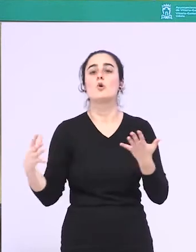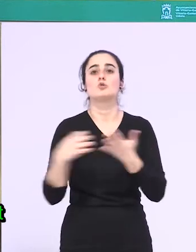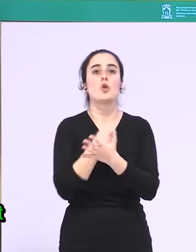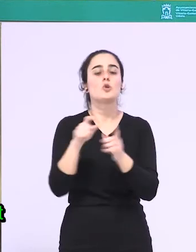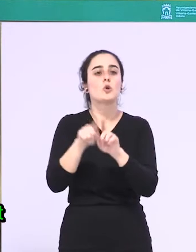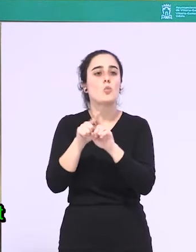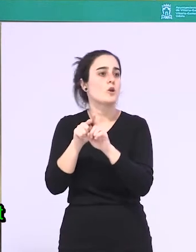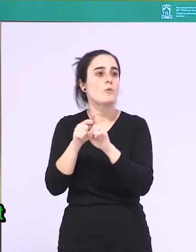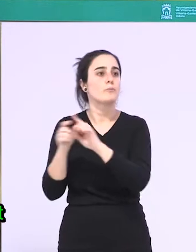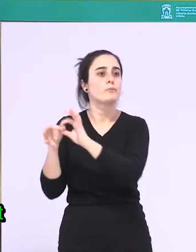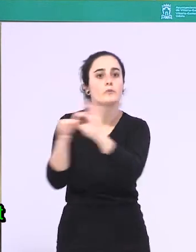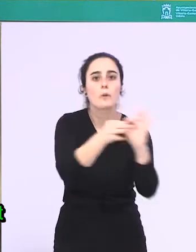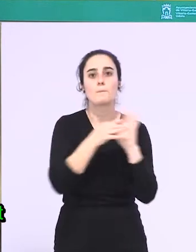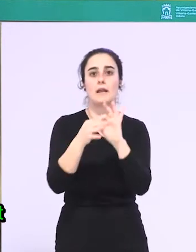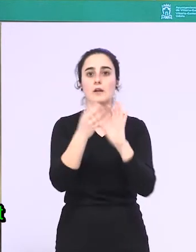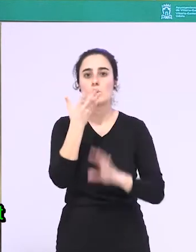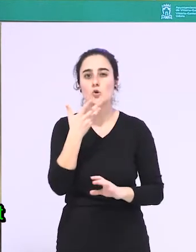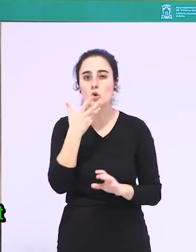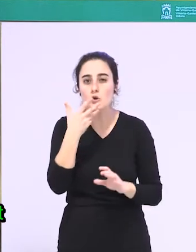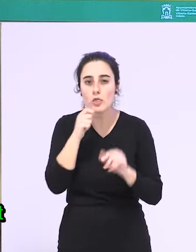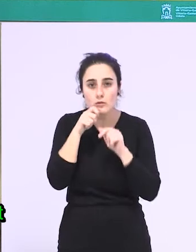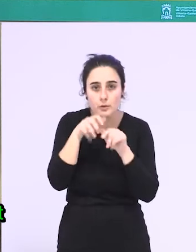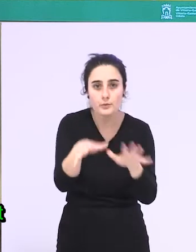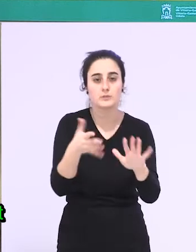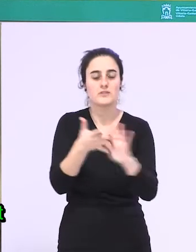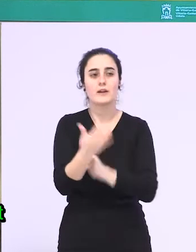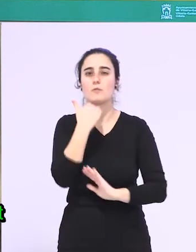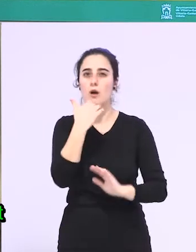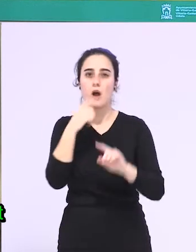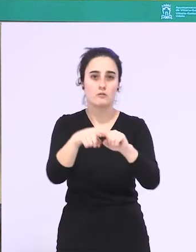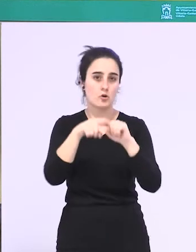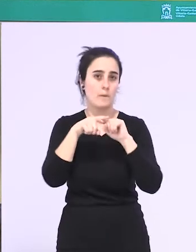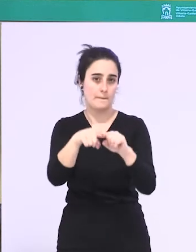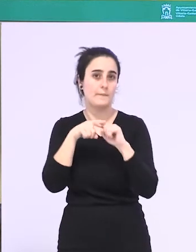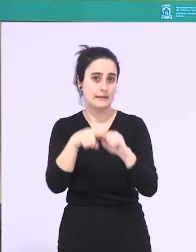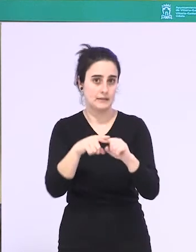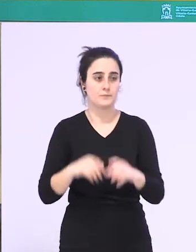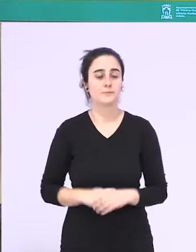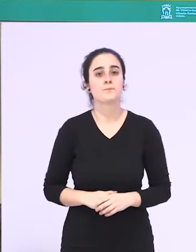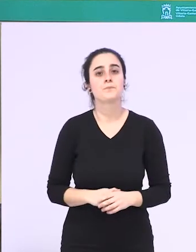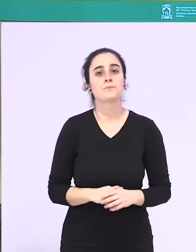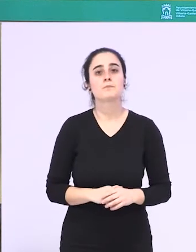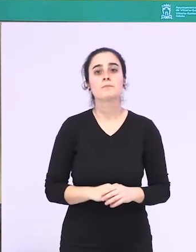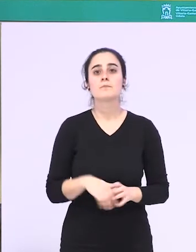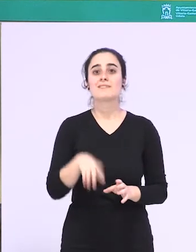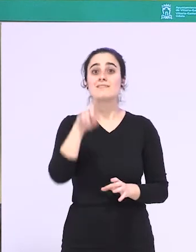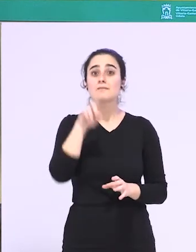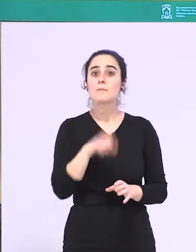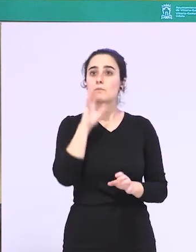neurrian, honezkero ja nolabait konpartitzen dugun kode badalako, ez? Eta baita ere sortu